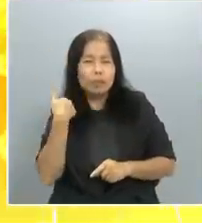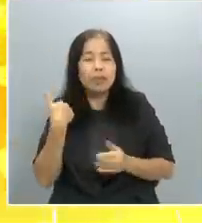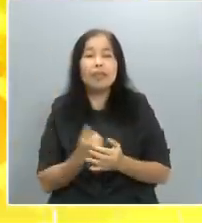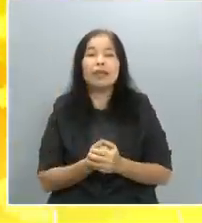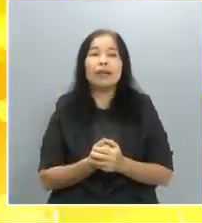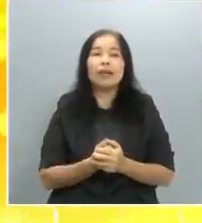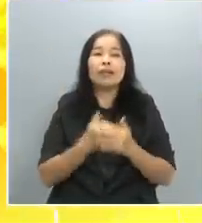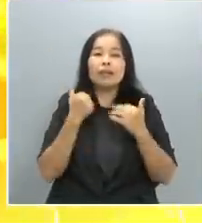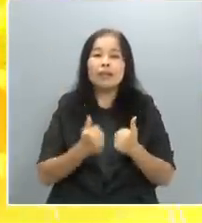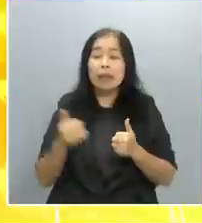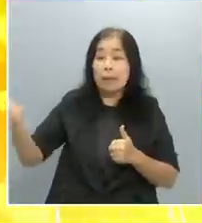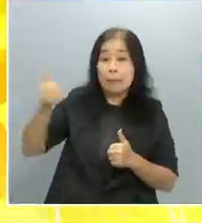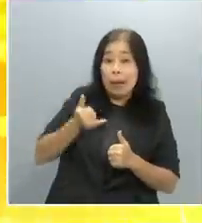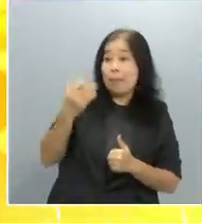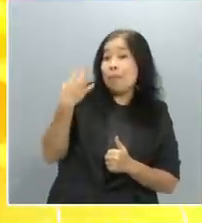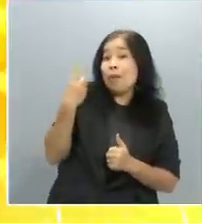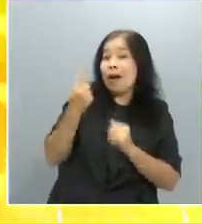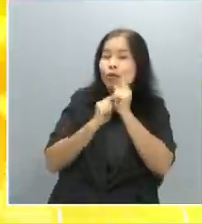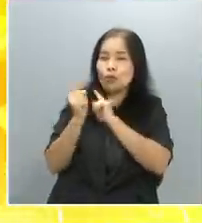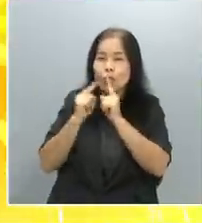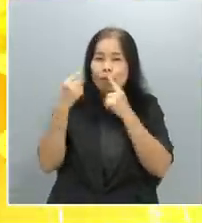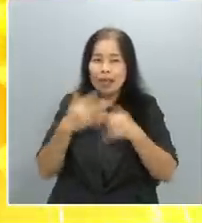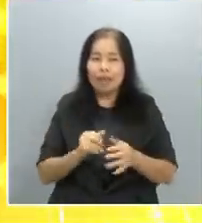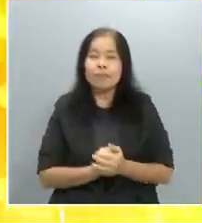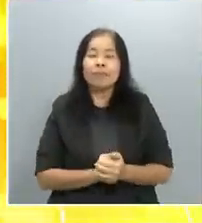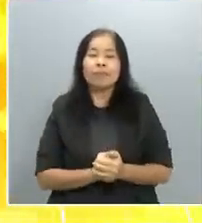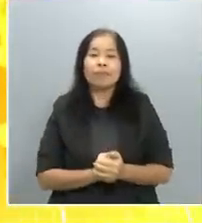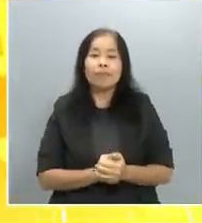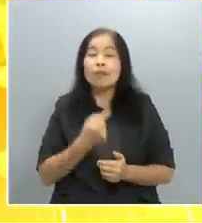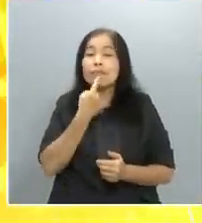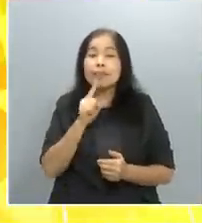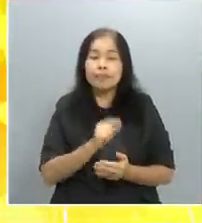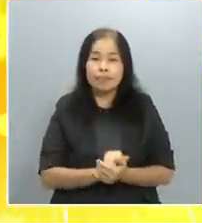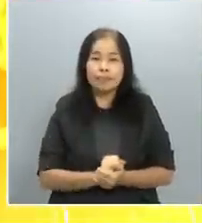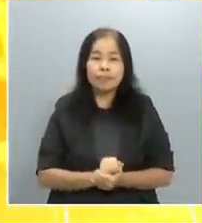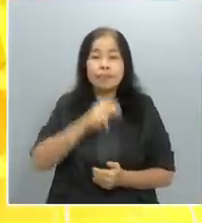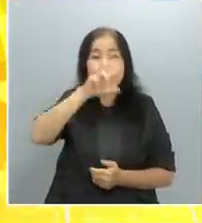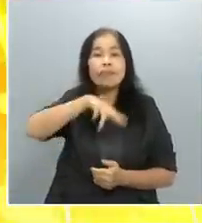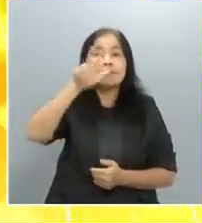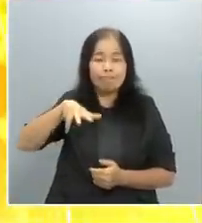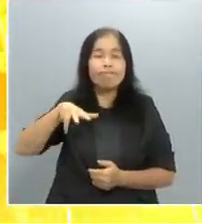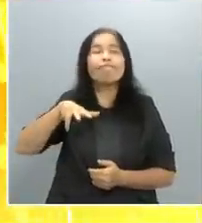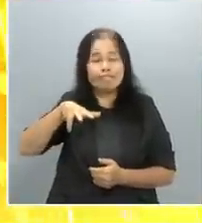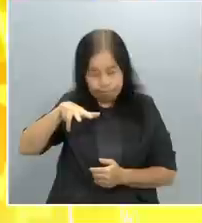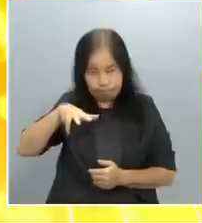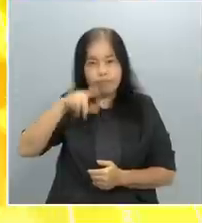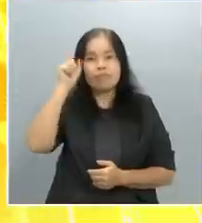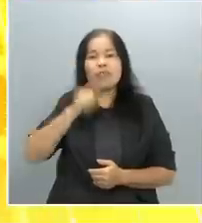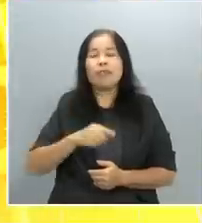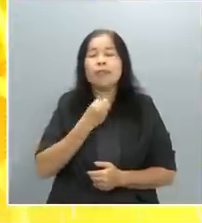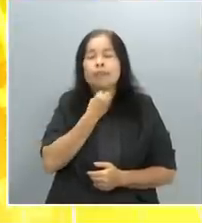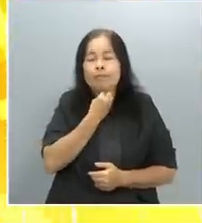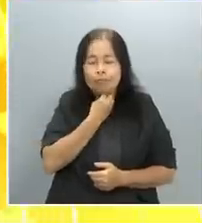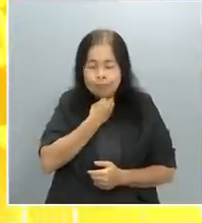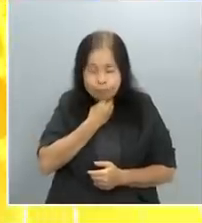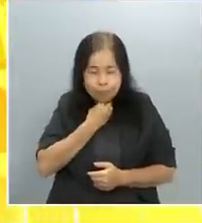รข่าวคุยนอกจอเมื่อวานนี ้ หลังเรื่องเล่าเช้านี้กับผมเนี่ยบอกเพื่อไทยจะเป็นต้องกืนเลือดและอาจจะต้อง